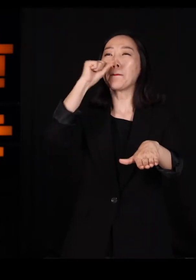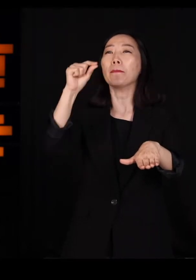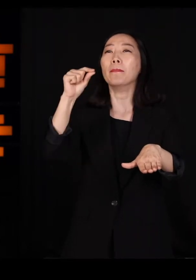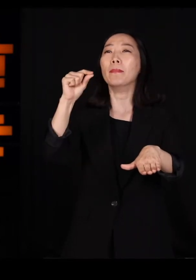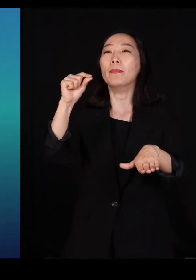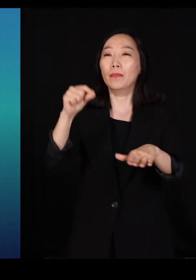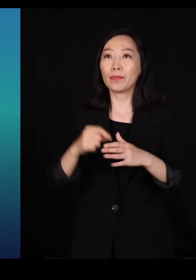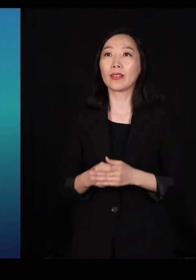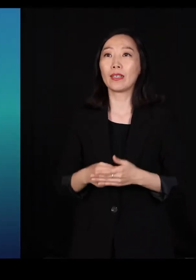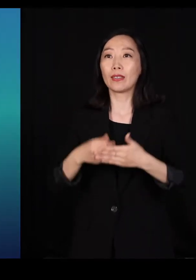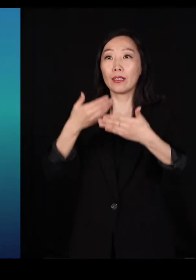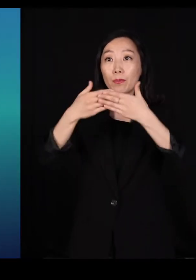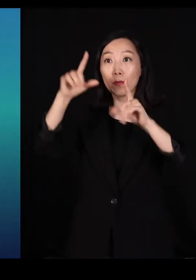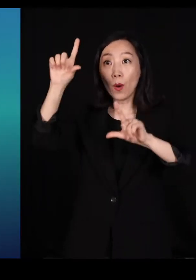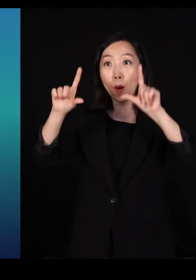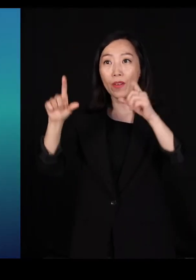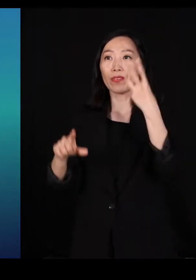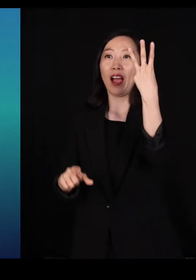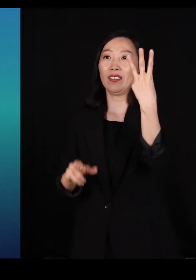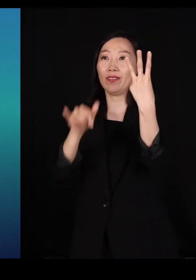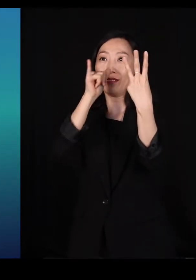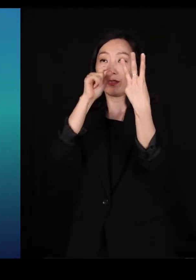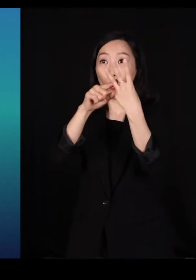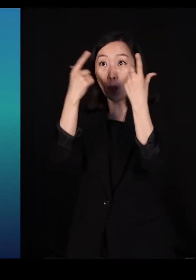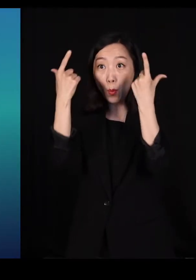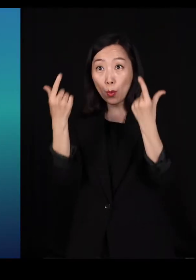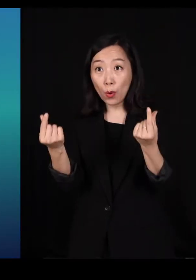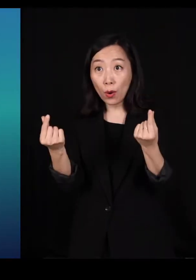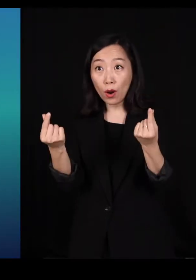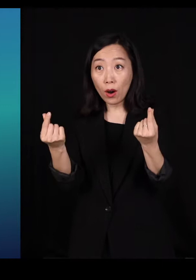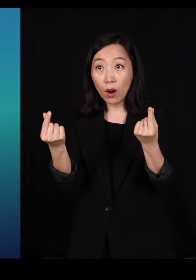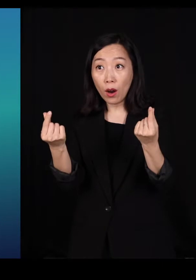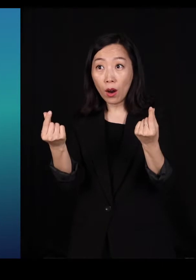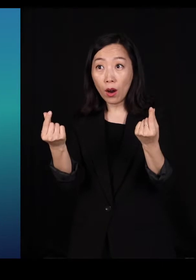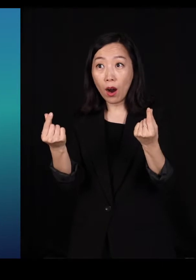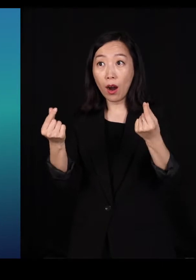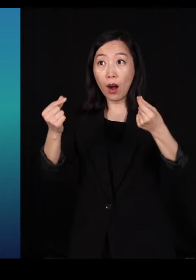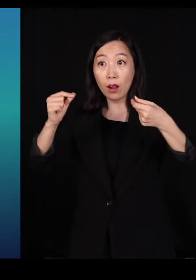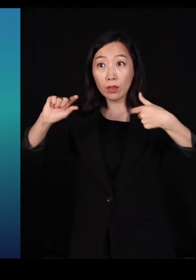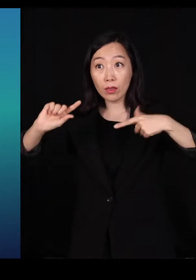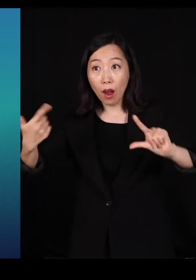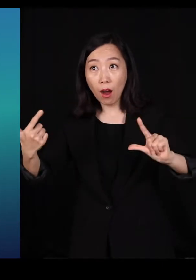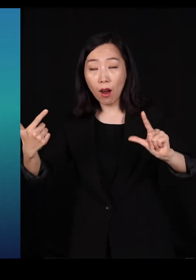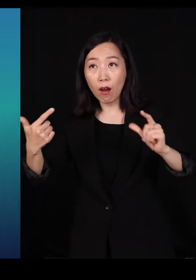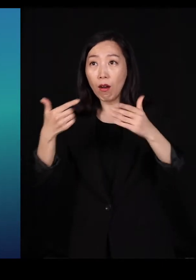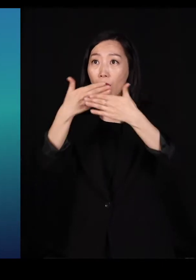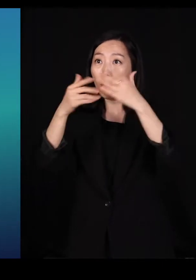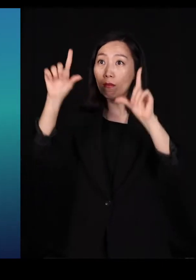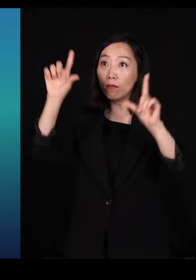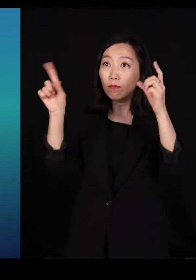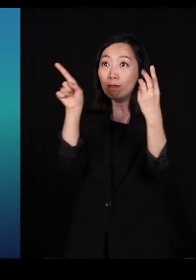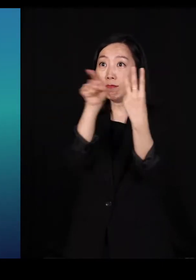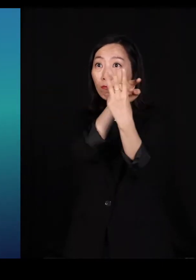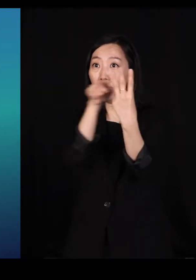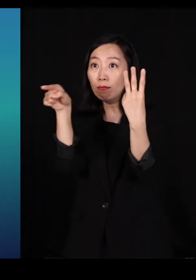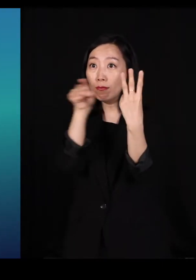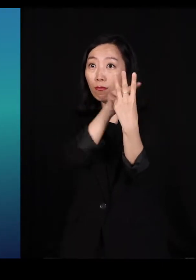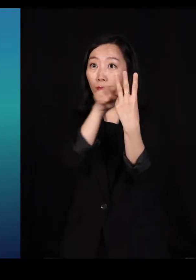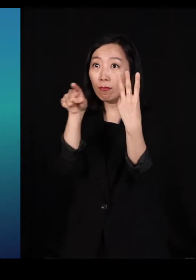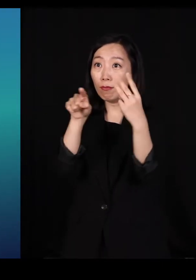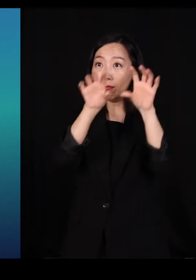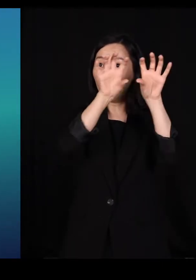없습니다. 지금 도형을 하나 봅시다. 저 세 개는 같습니까? 다릅니까?